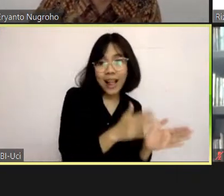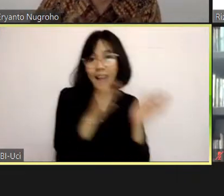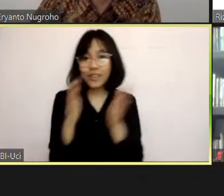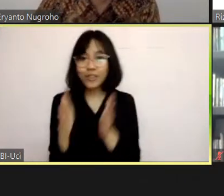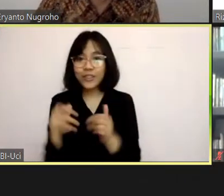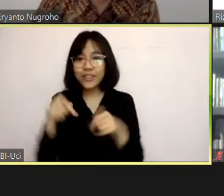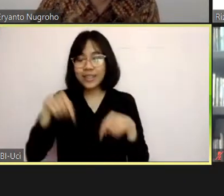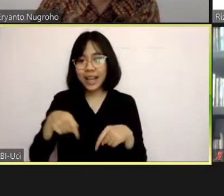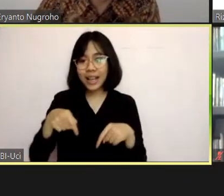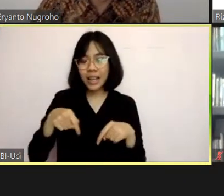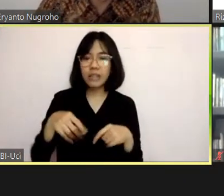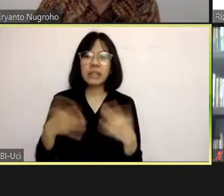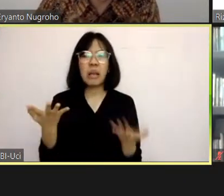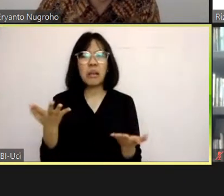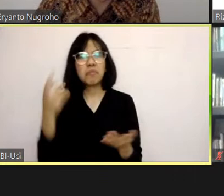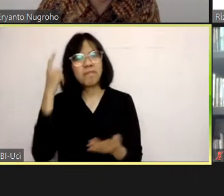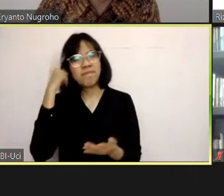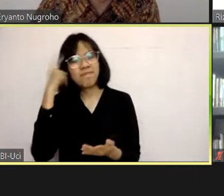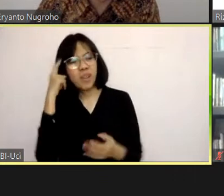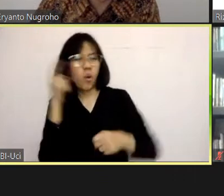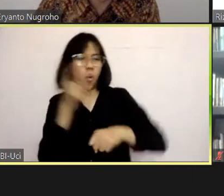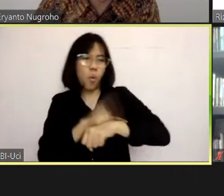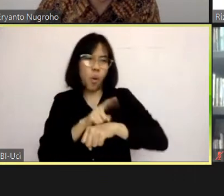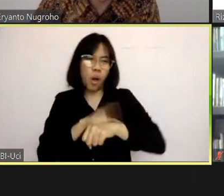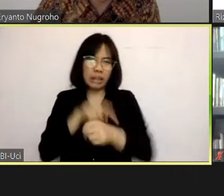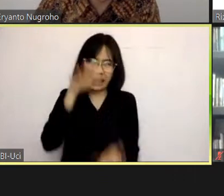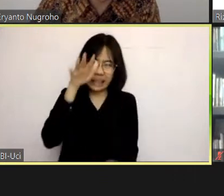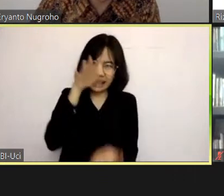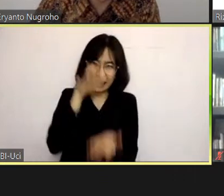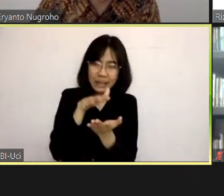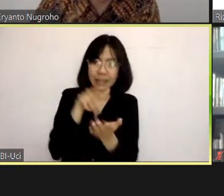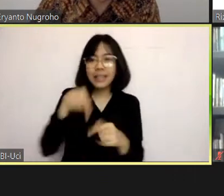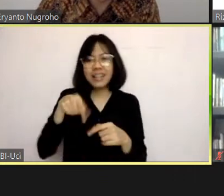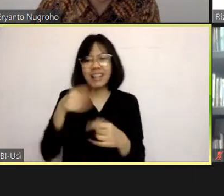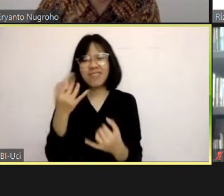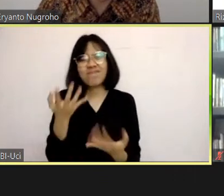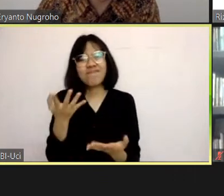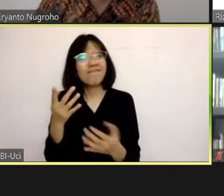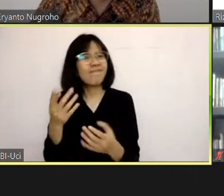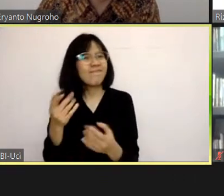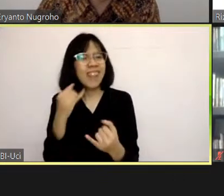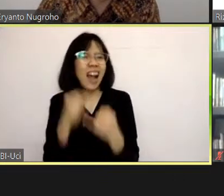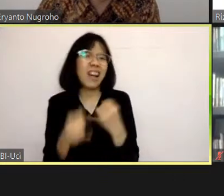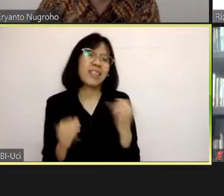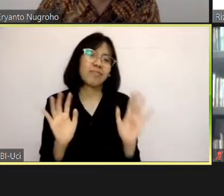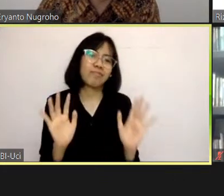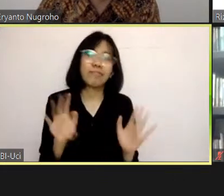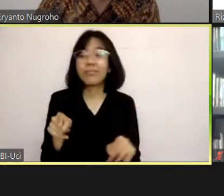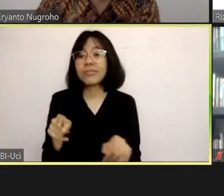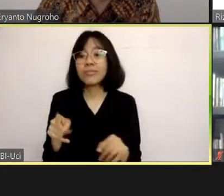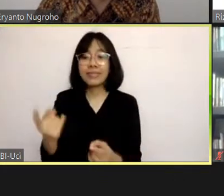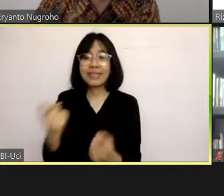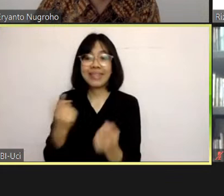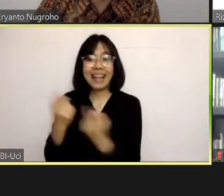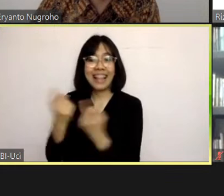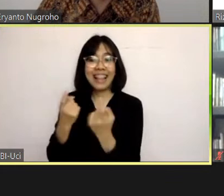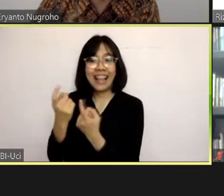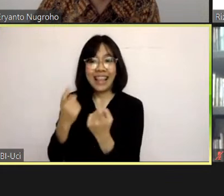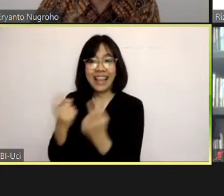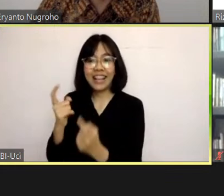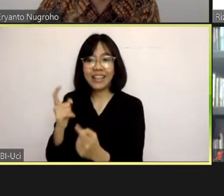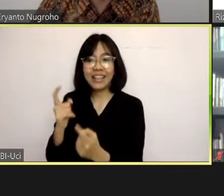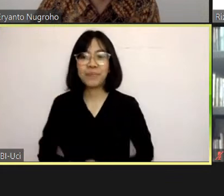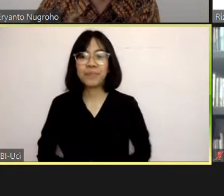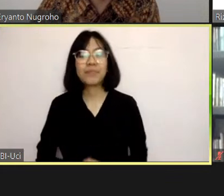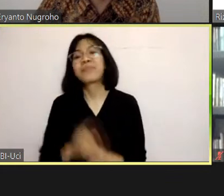dan saya pikir mengingat waktu juga ini adalah termin terakhir, jadi saya akan bacakan saja beberapa pertanyaan yang sudah masuk.